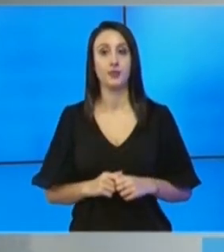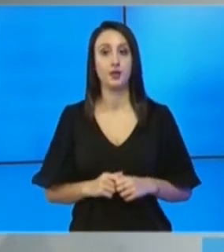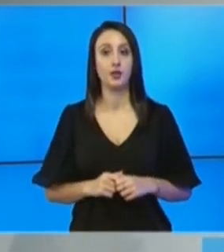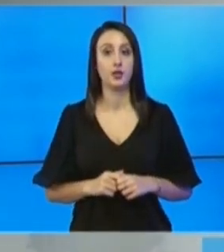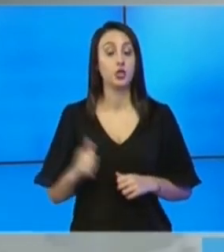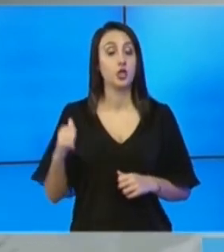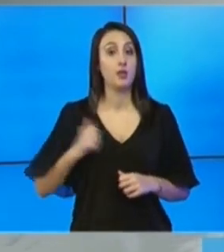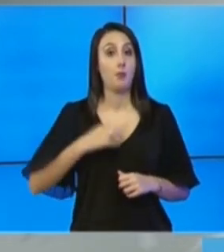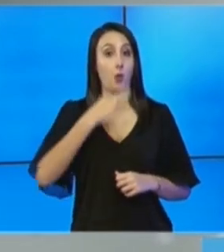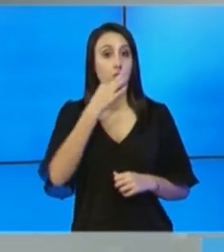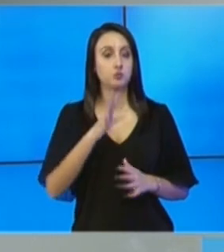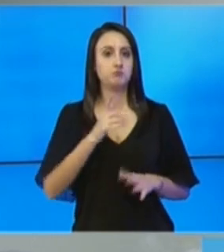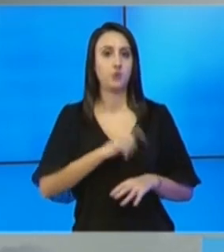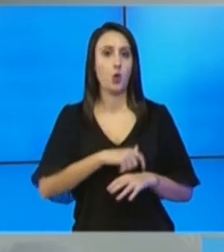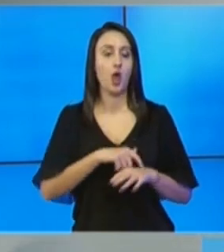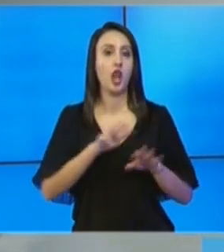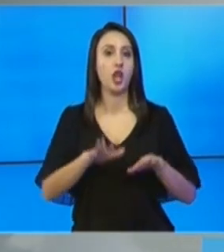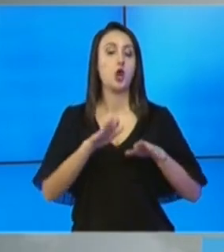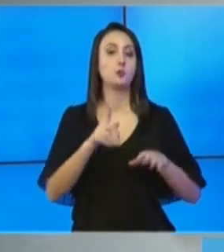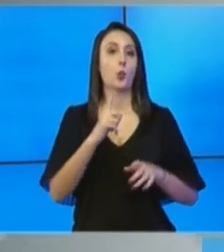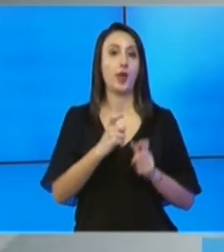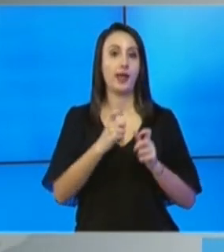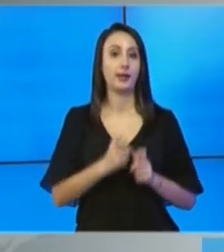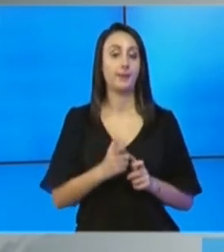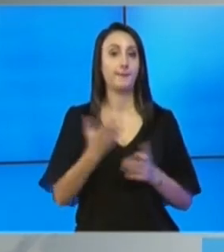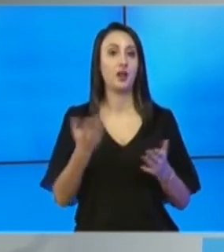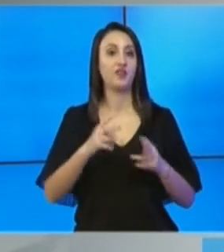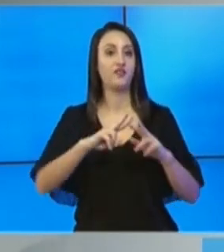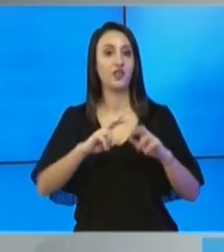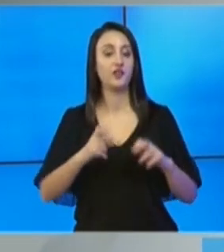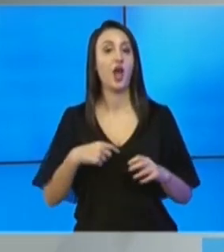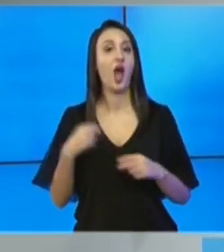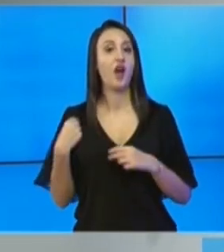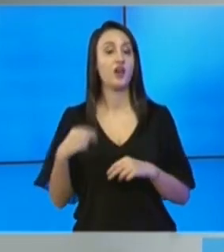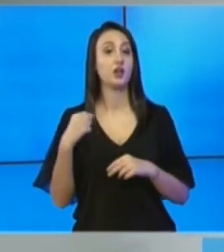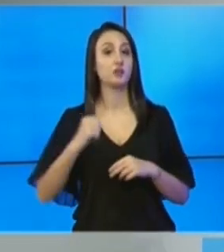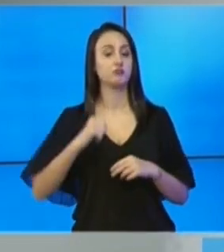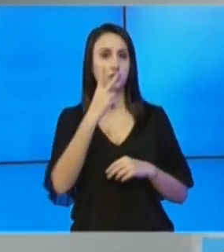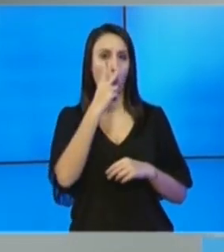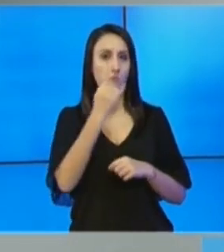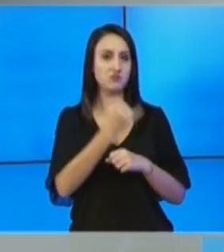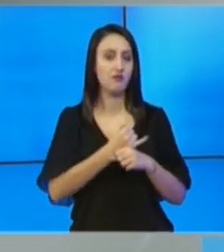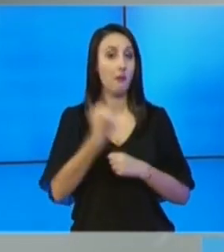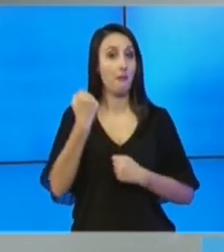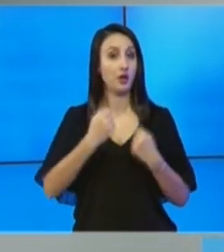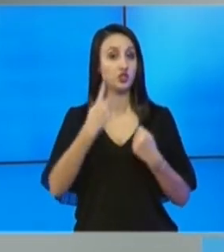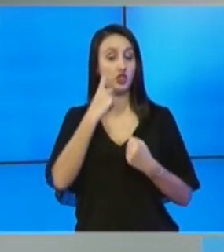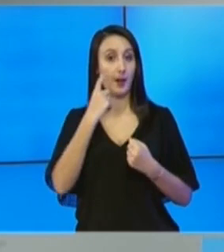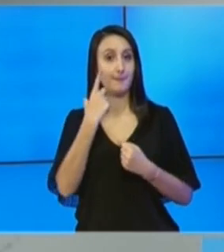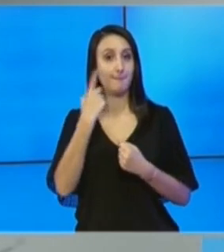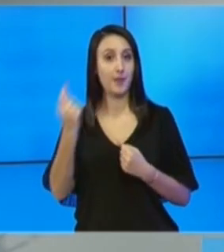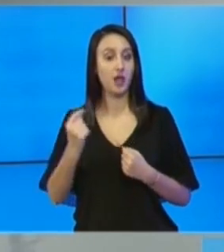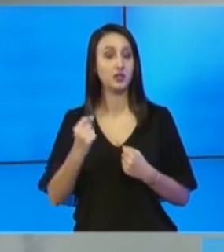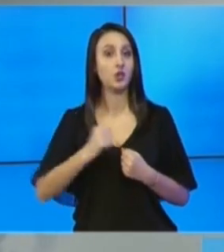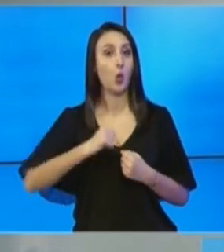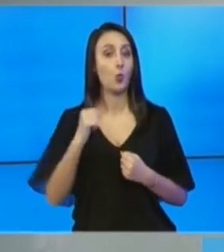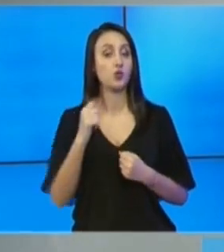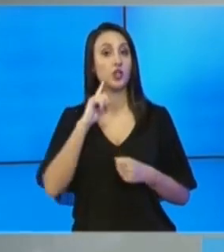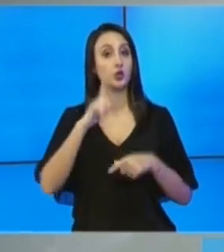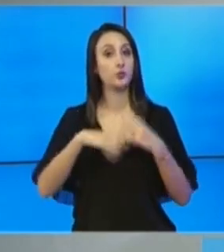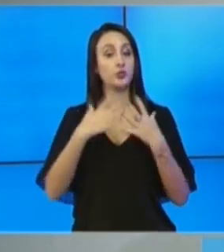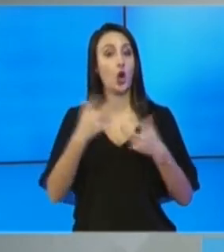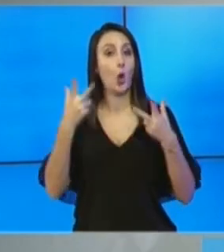jandarmilor, în jurul orei 19, un echipaj aflat în filtru la ieșirea din comună a observat o mașină care încerca să iasă din comună.